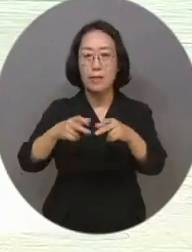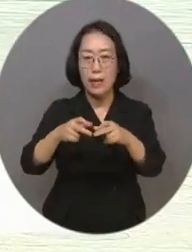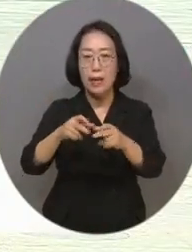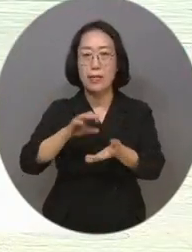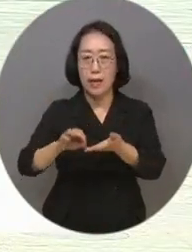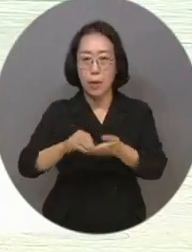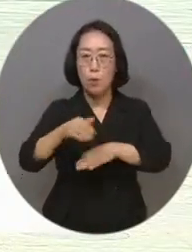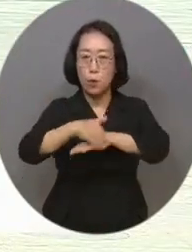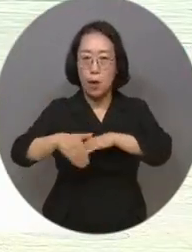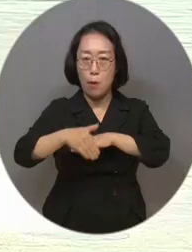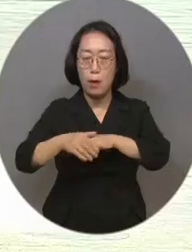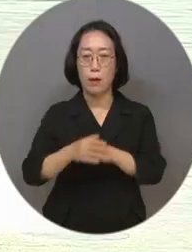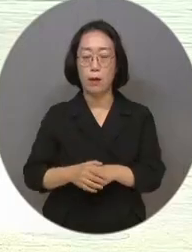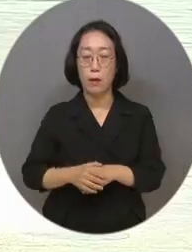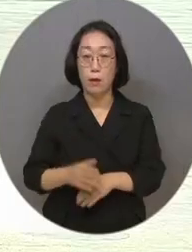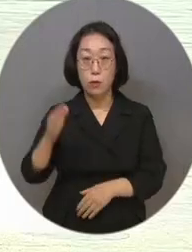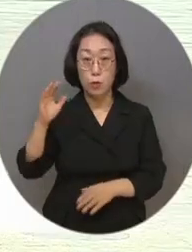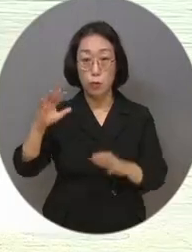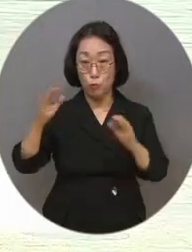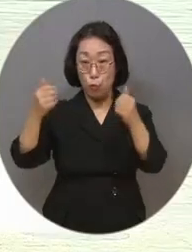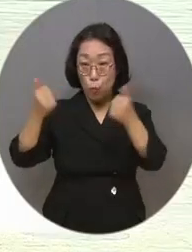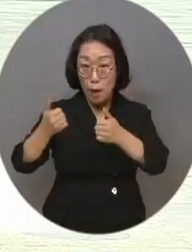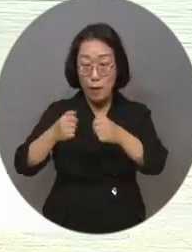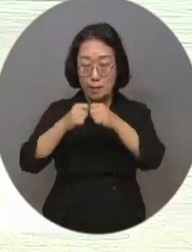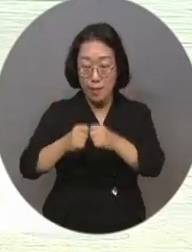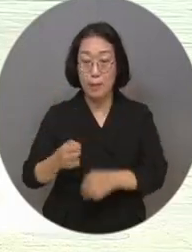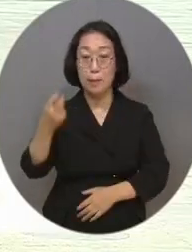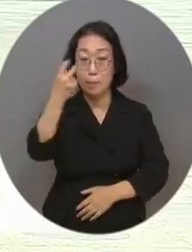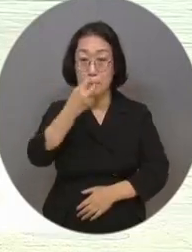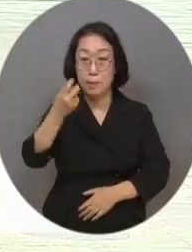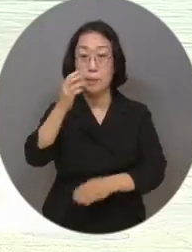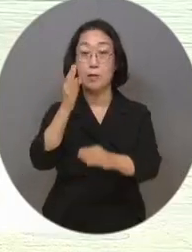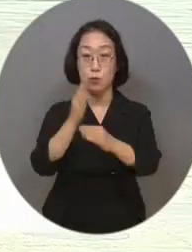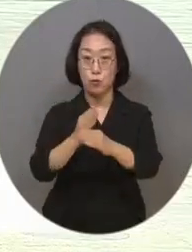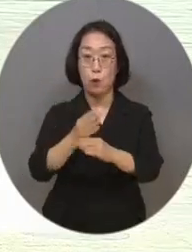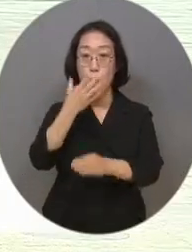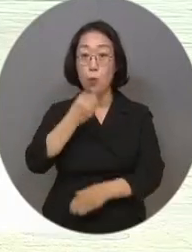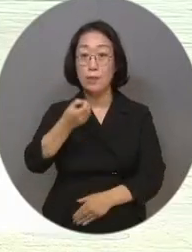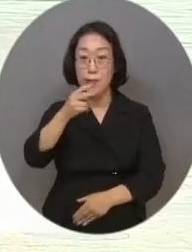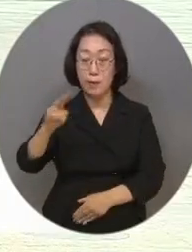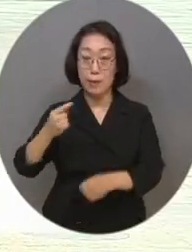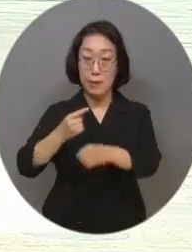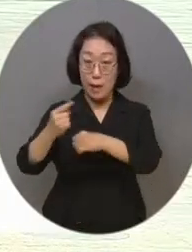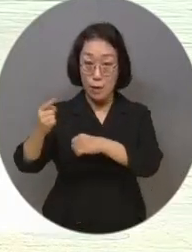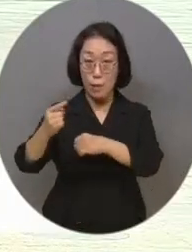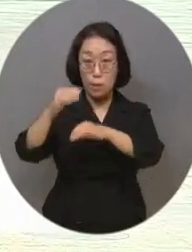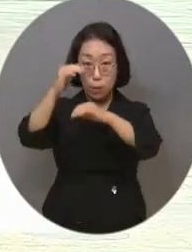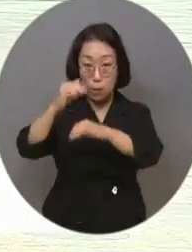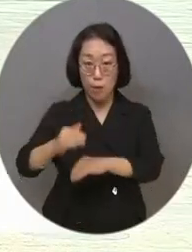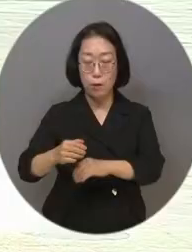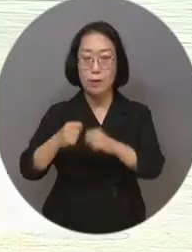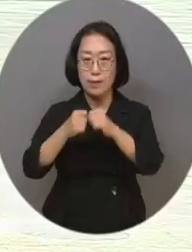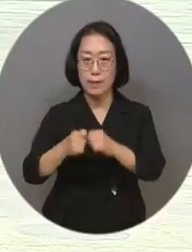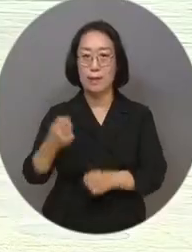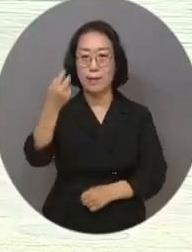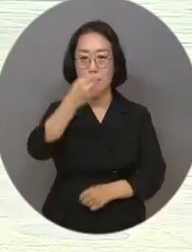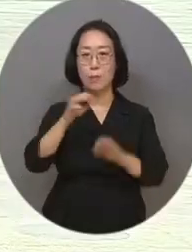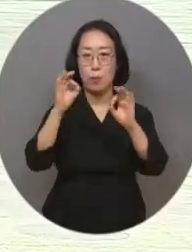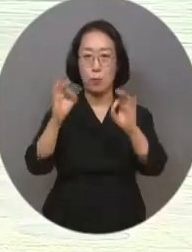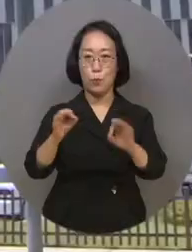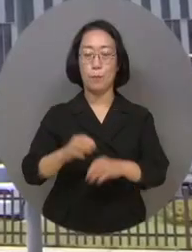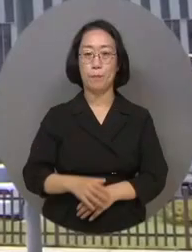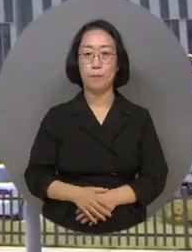편성됐는데요 현재 국회 심의가 진행되고 있는 가운데 복지tv를 통해서 내년 예상황에 대한 소식 만나보겠습니다